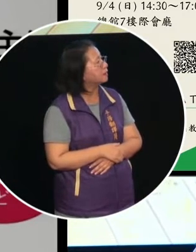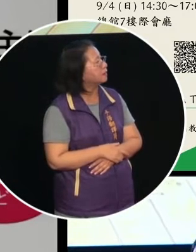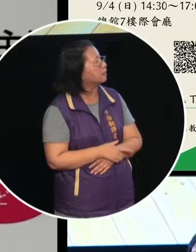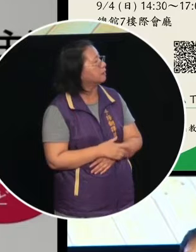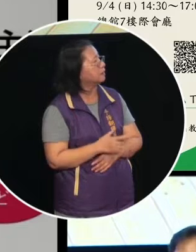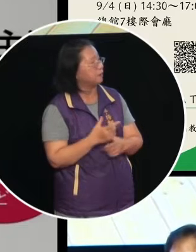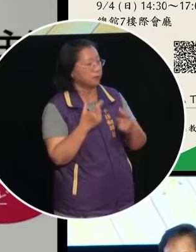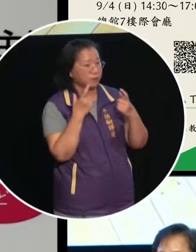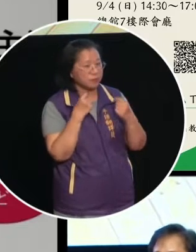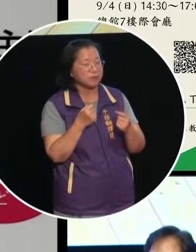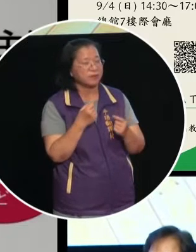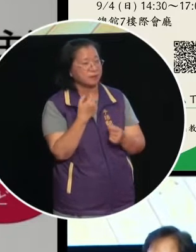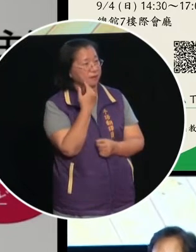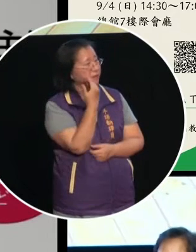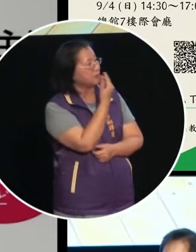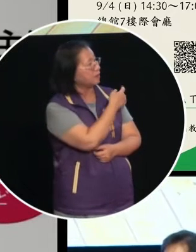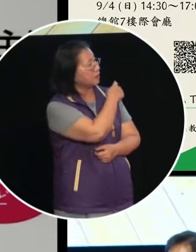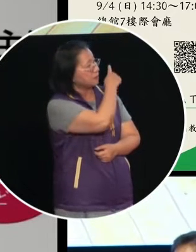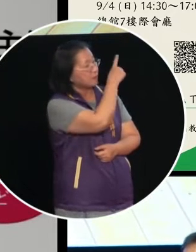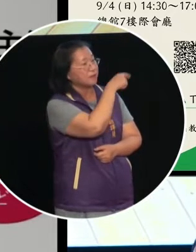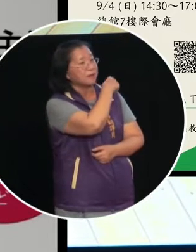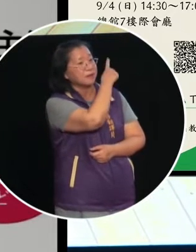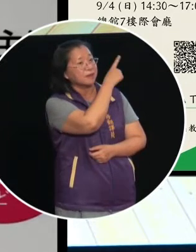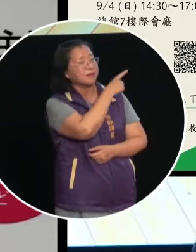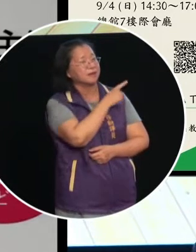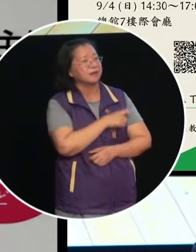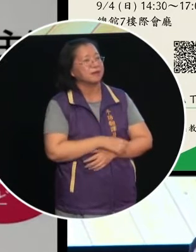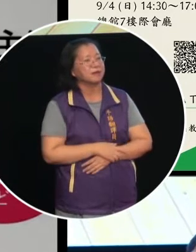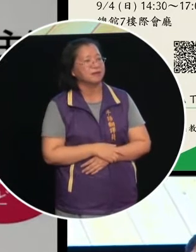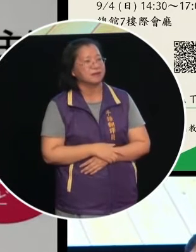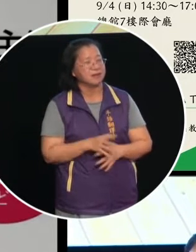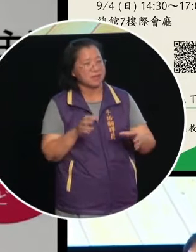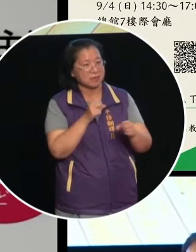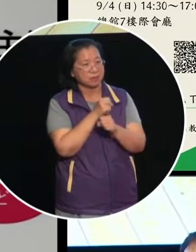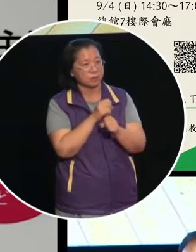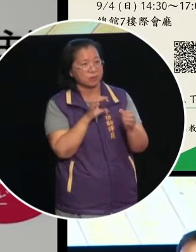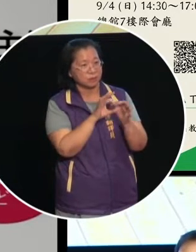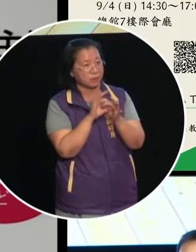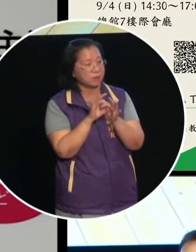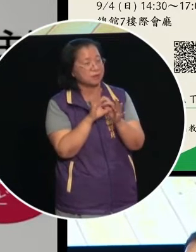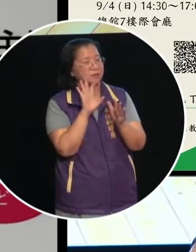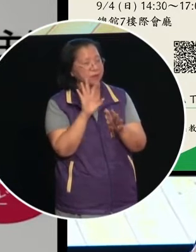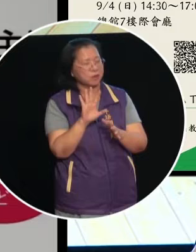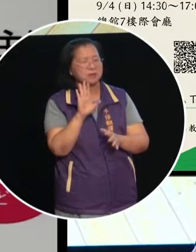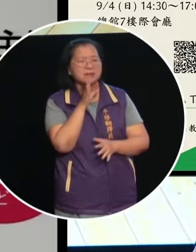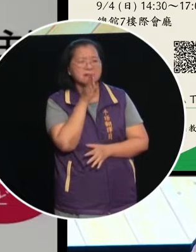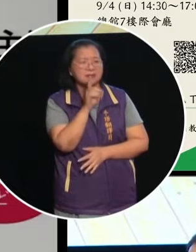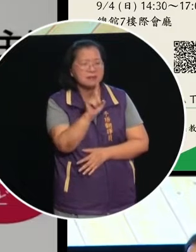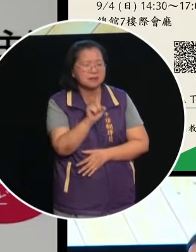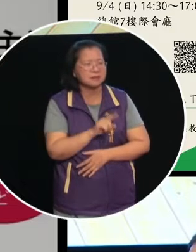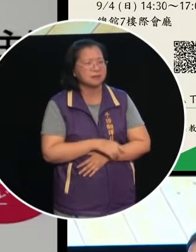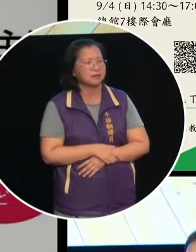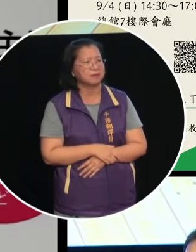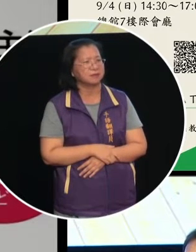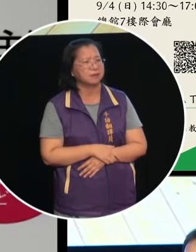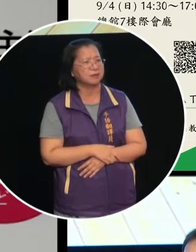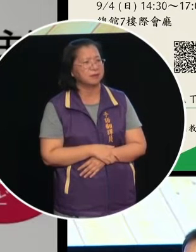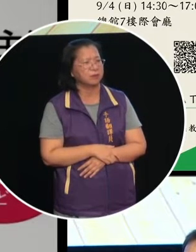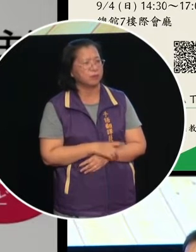给一些面子，给一些位置，位置合作关系，但是就是核